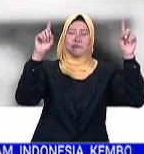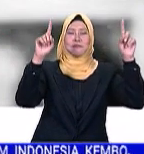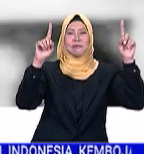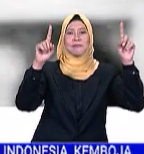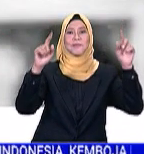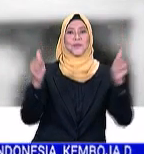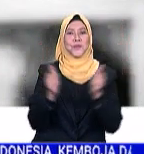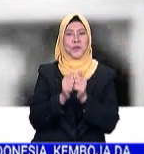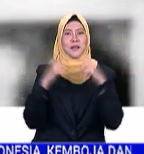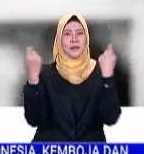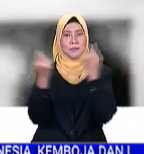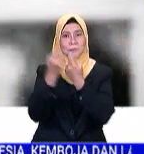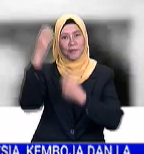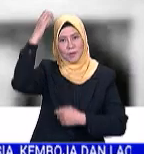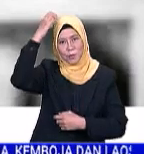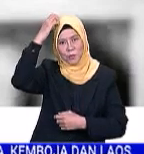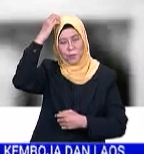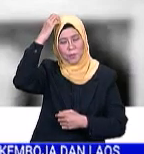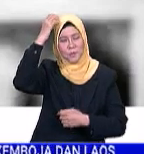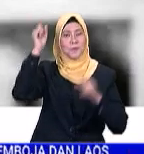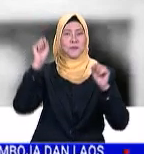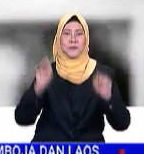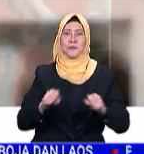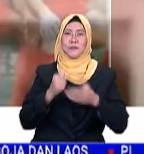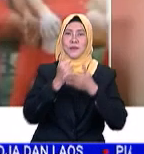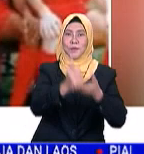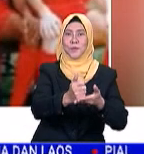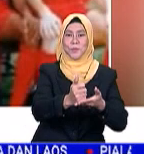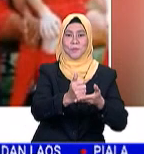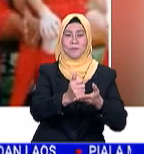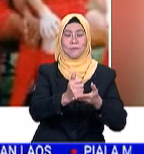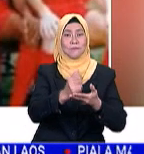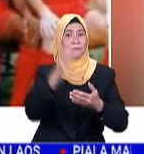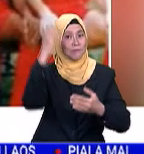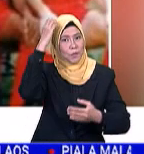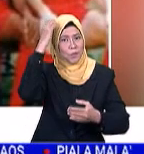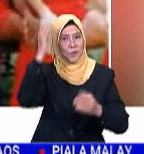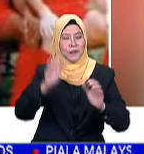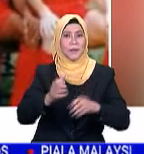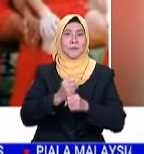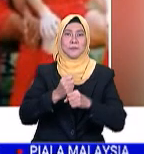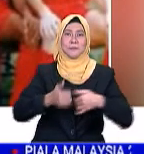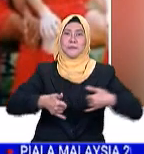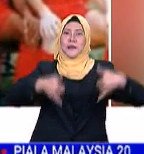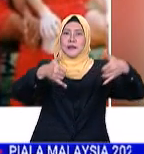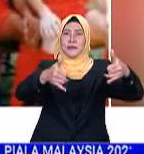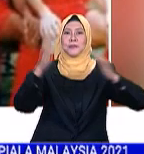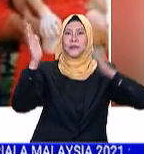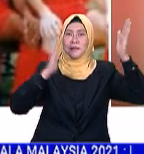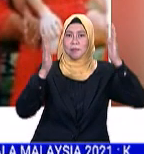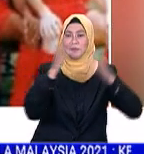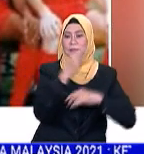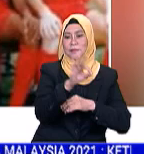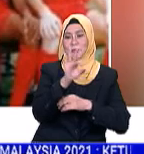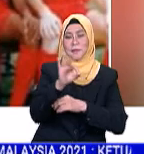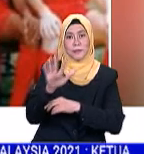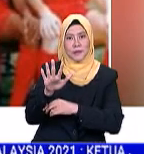kecemerlangan bersama pasukan Selangor apabila berupaya membantu Red Giants menjulang Piala Malaysia